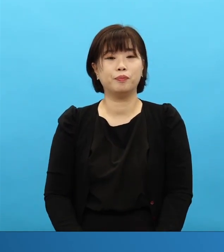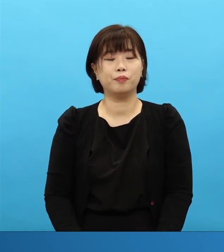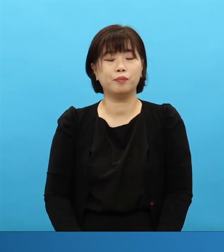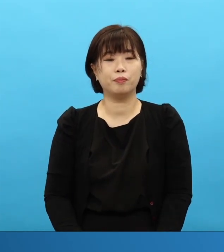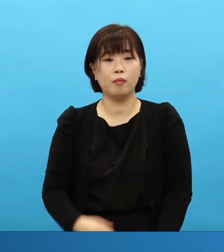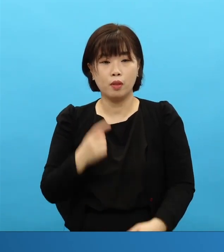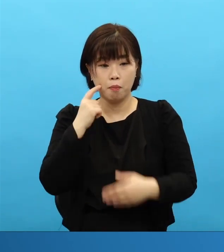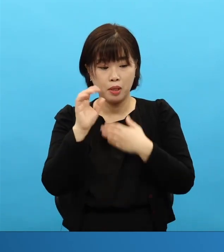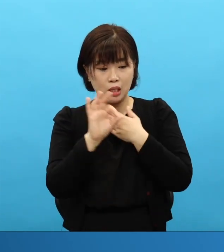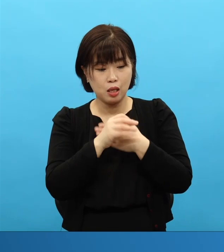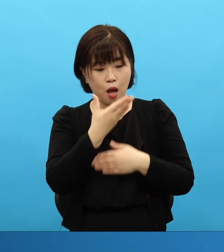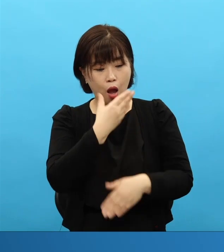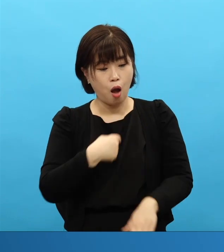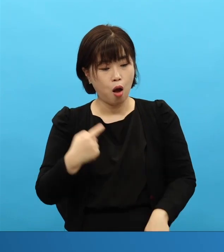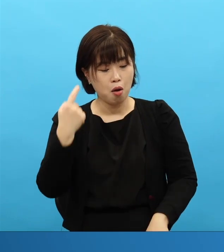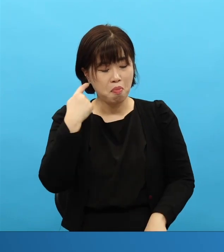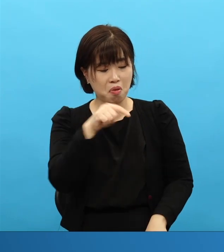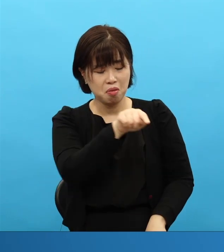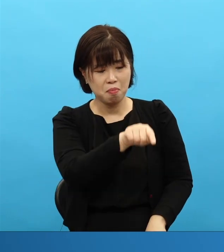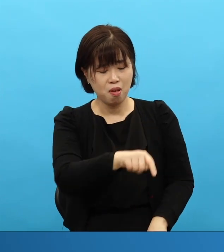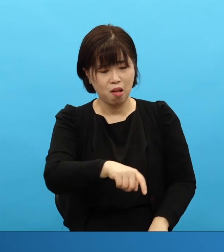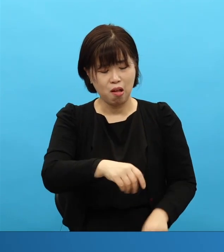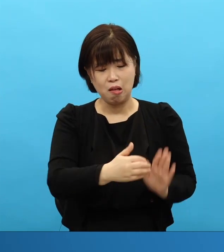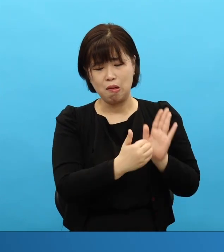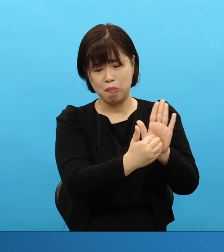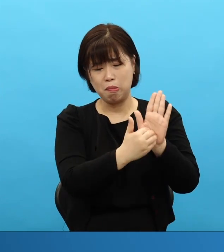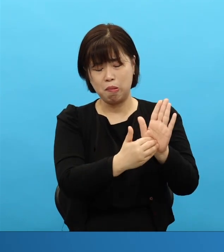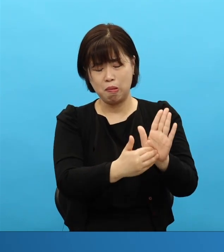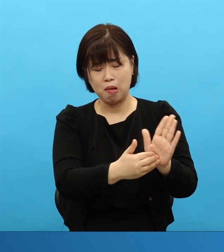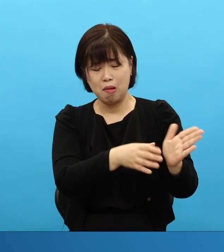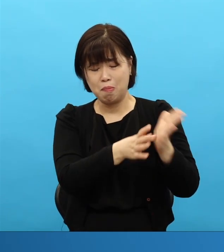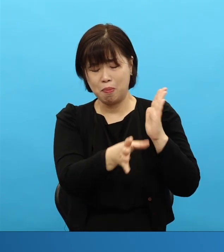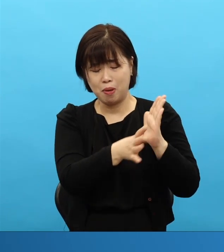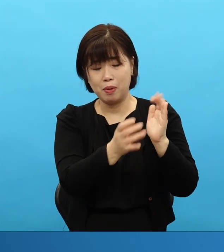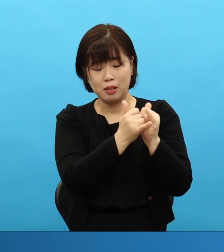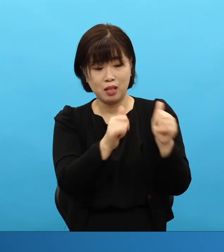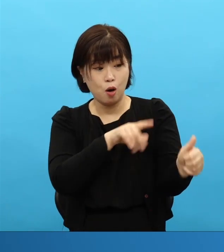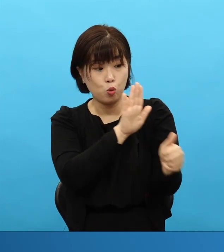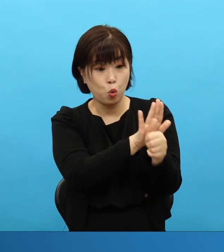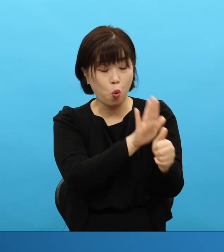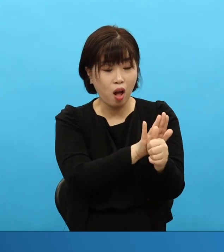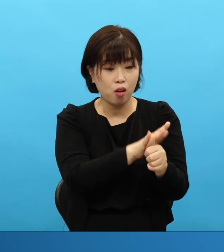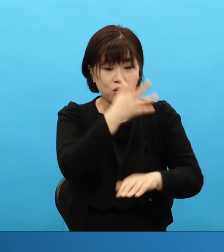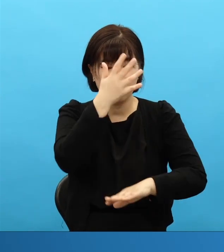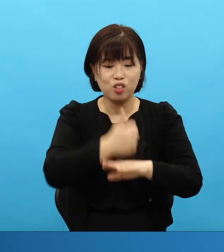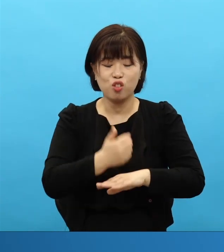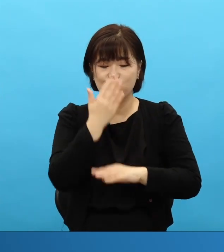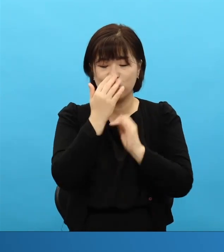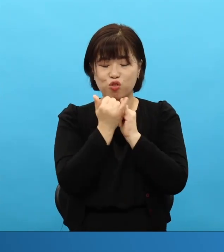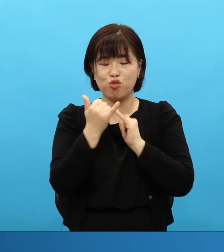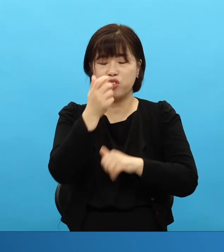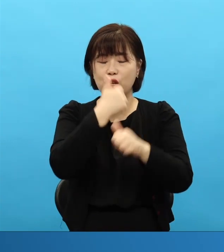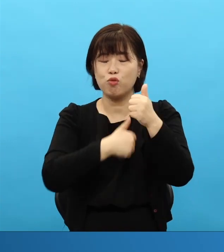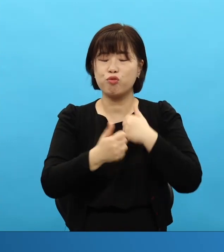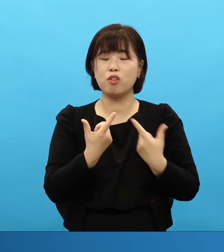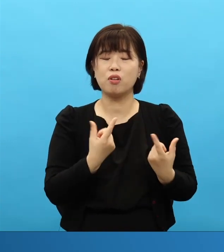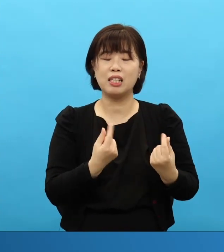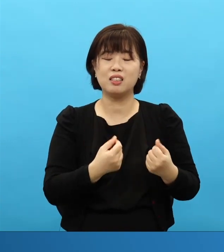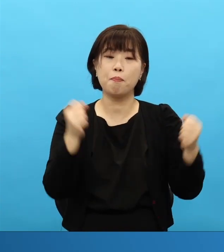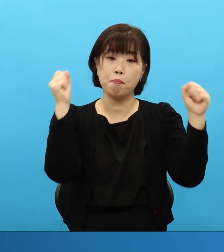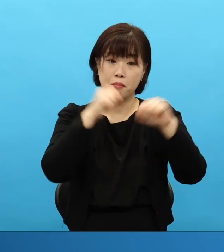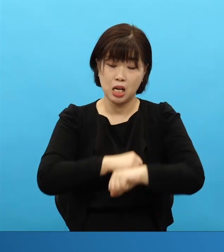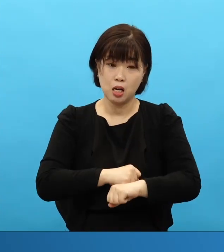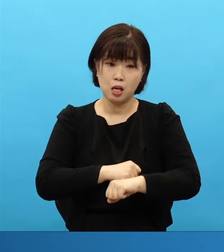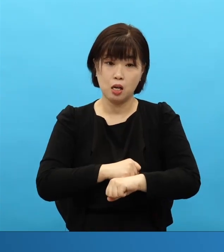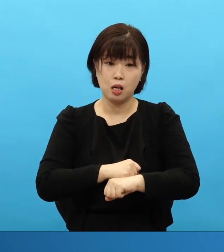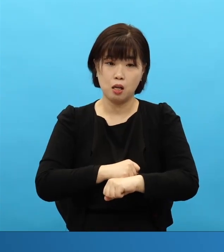자를 도운다면 유대인의 후손처럼 될 겁니다. If you're helping people who are blocking the 그렇죠? gospel, you're going to be like 유대인이 the 잘못한 거 Jewish 없어요. descendants. There's nothing the